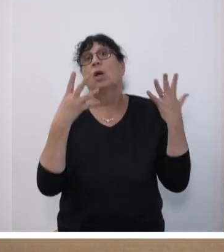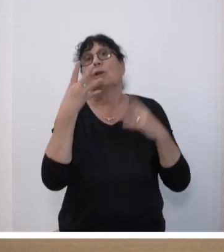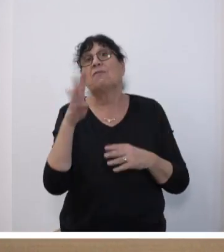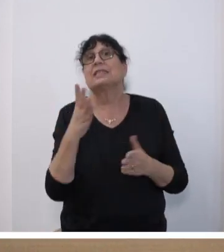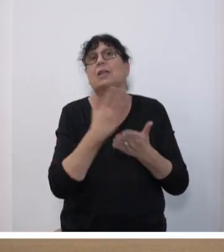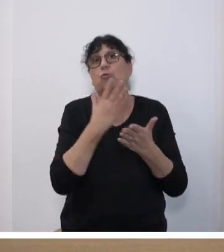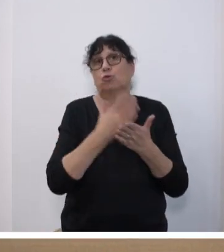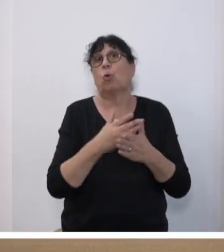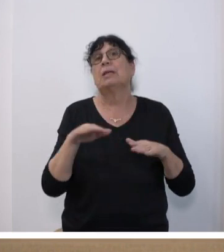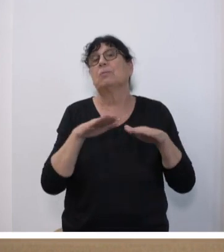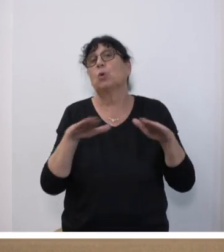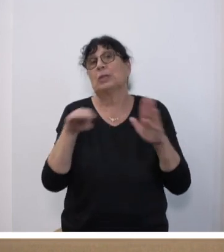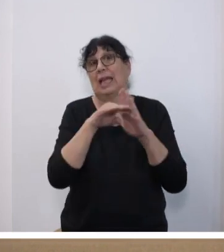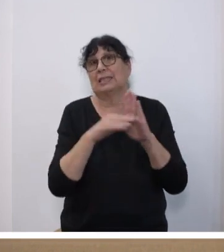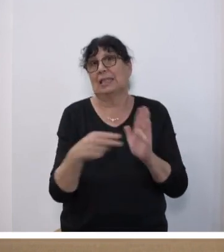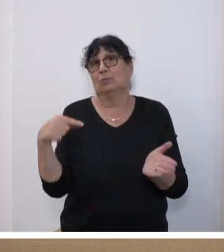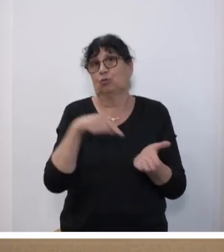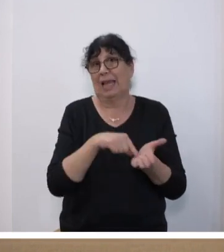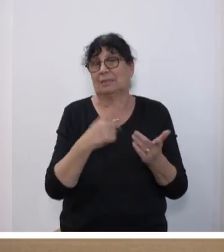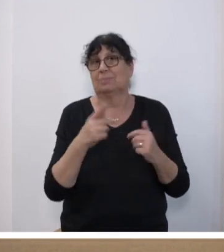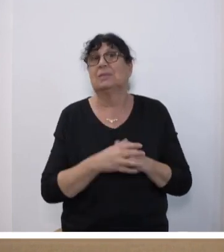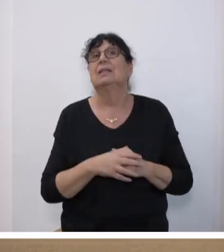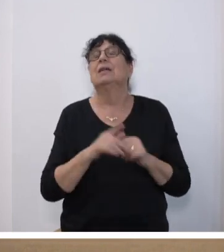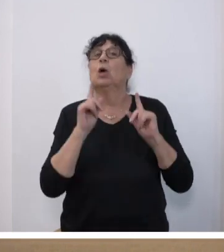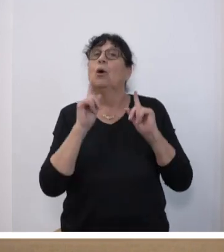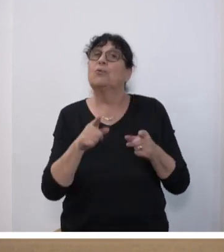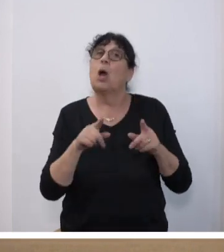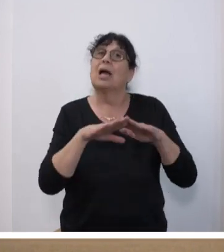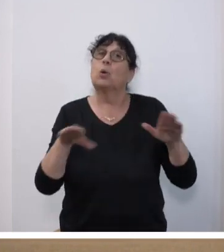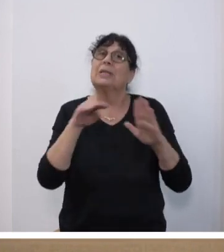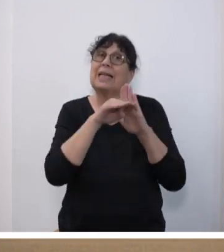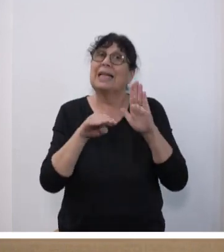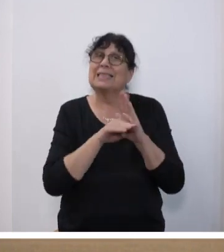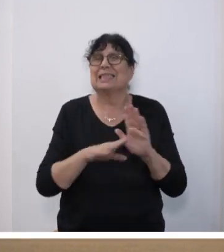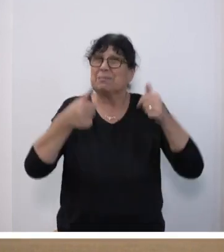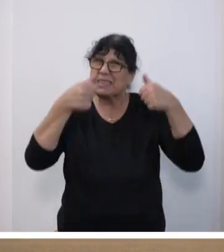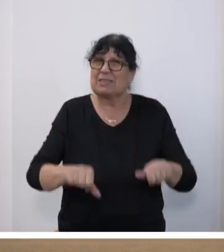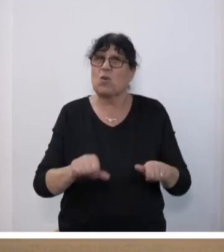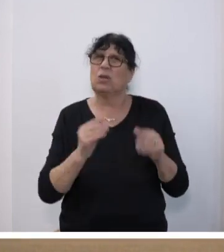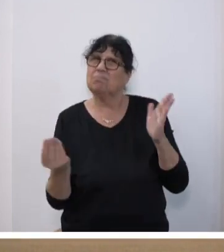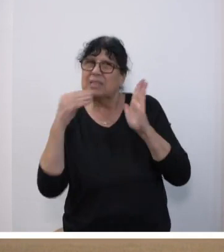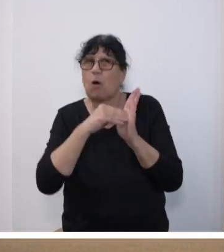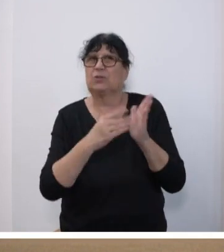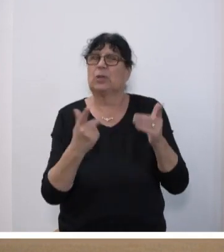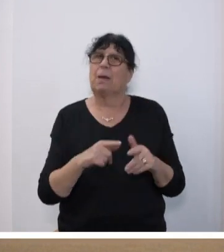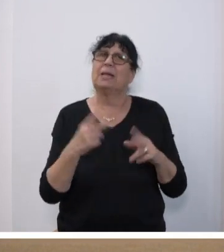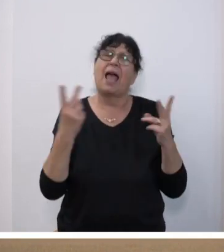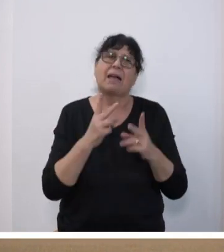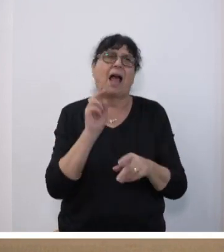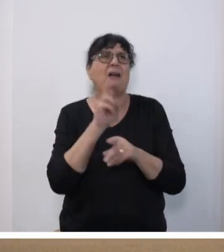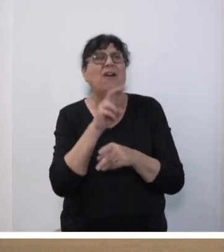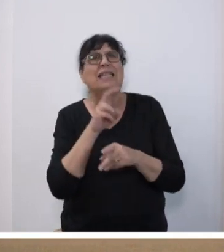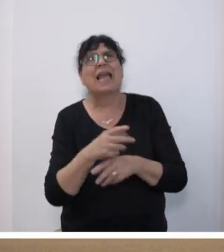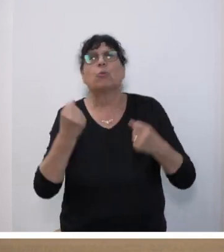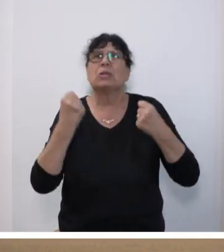das Bundesverfassungsgericht, um die Politik zu grundgesetzkonformer Gesetzgebung zu zwingen. Egal ob bei der Vertretungsmacht des Vaters